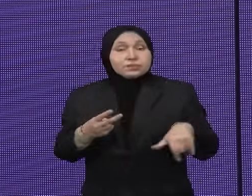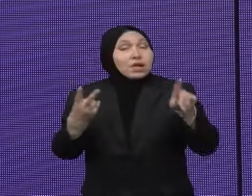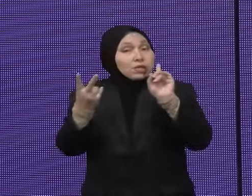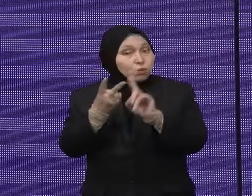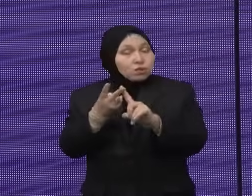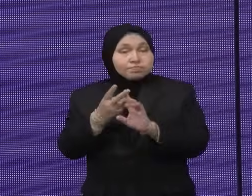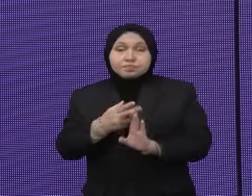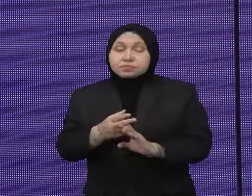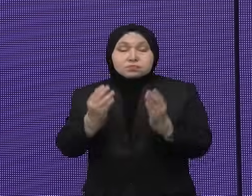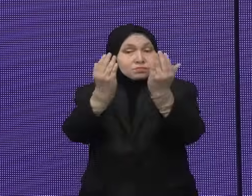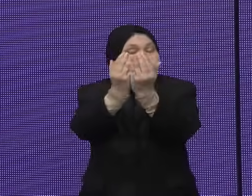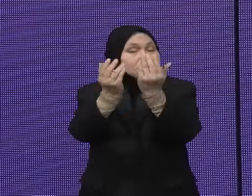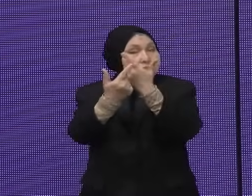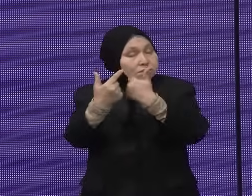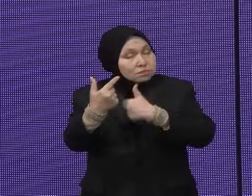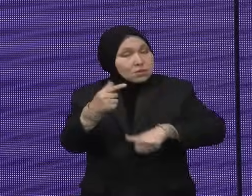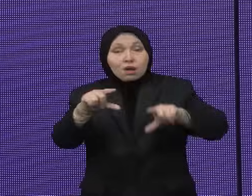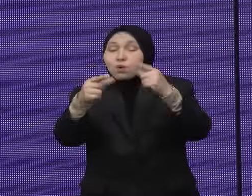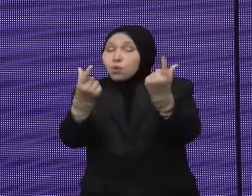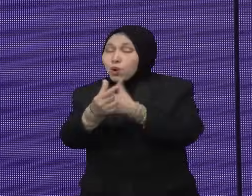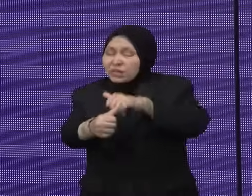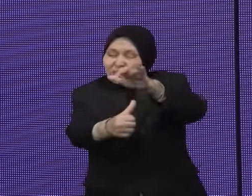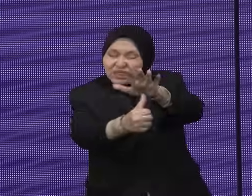kedua, doa daripada golongan yang